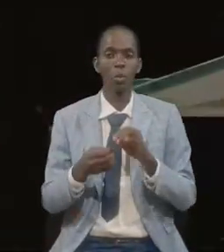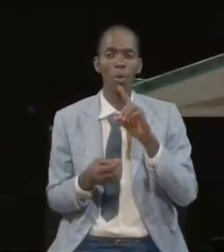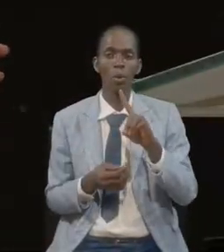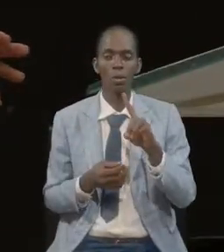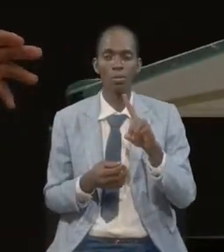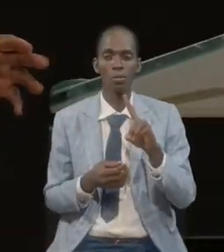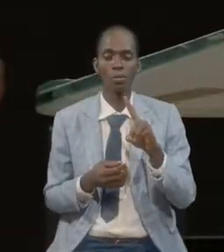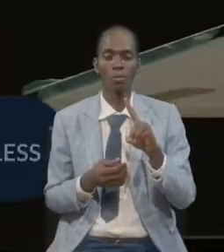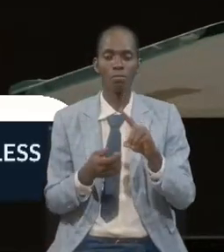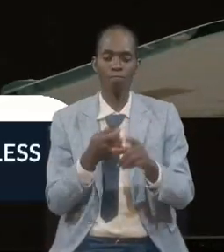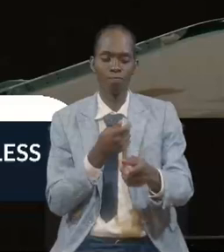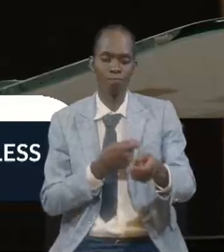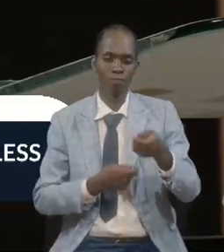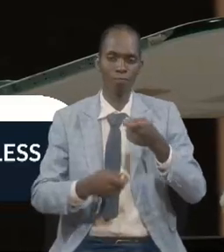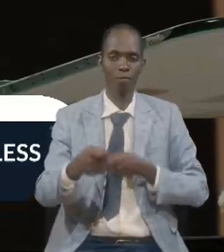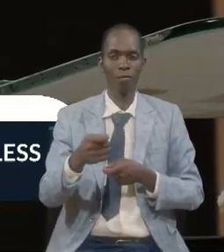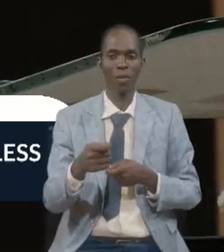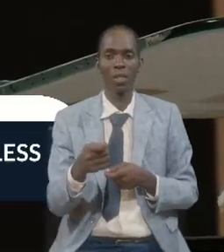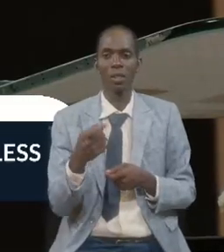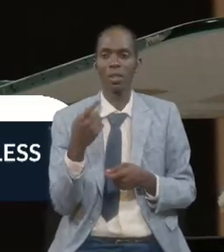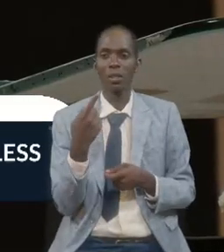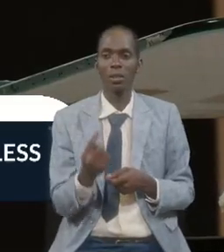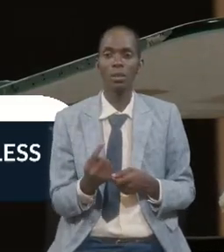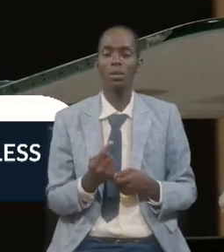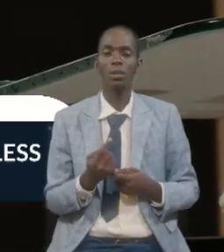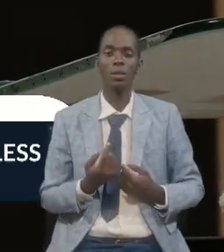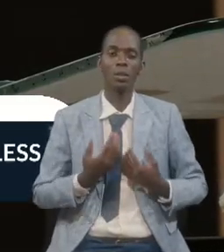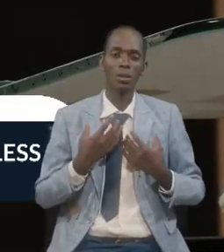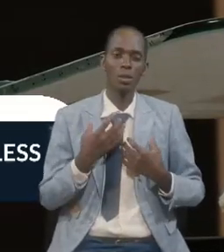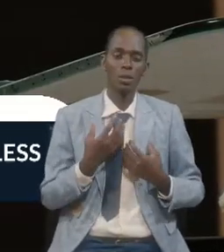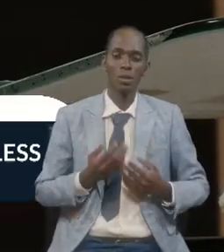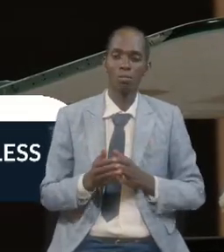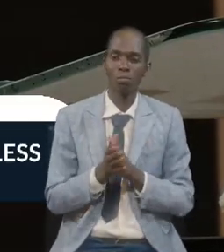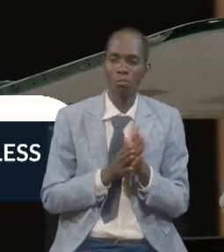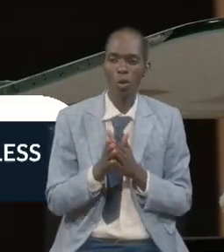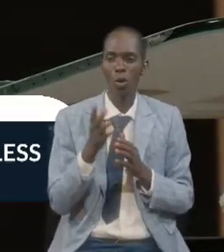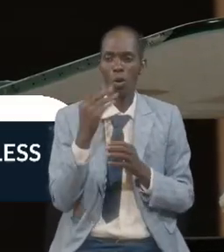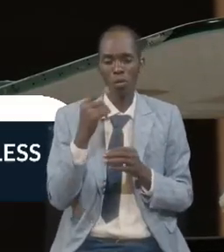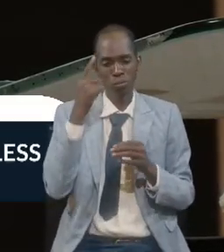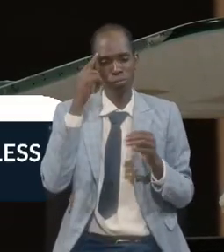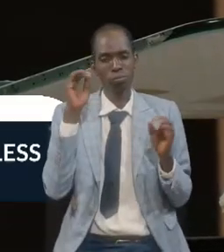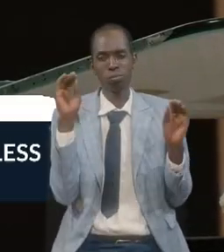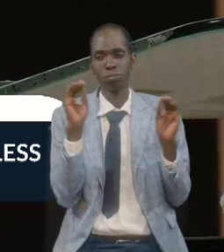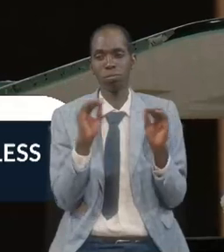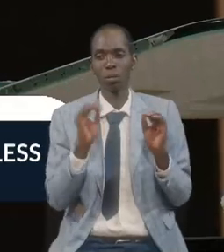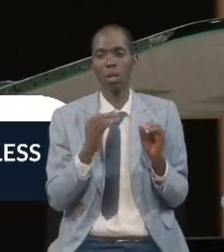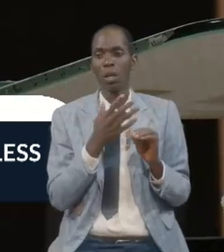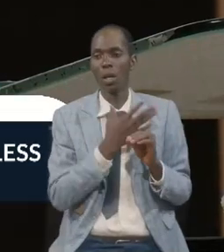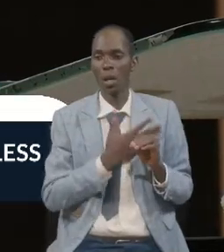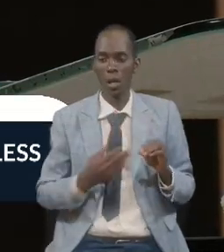trois sessions ici. Un, inverser les désirs des brutes, irréfléchis et